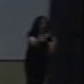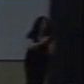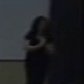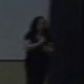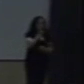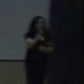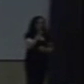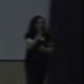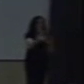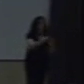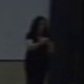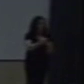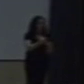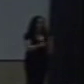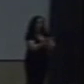on anem...